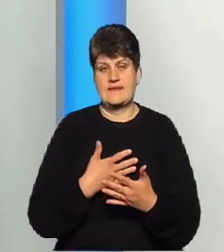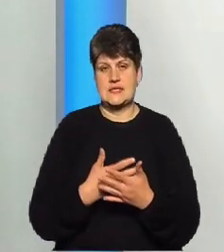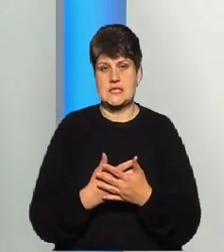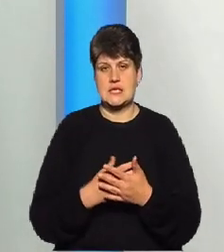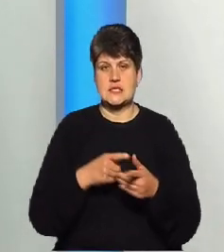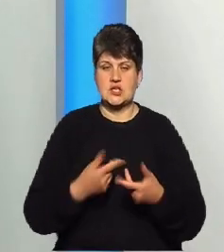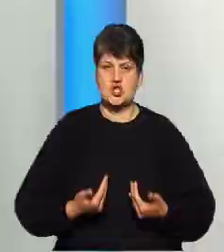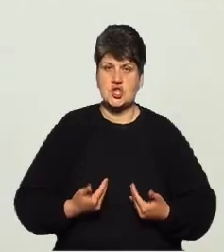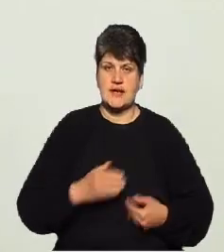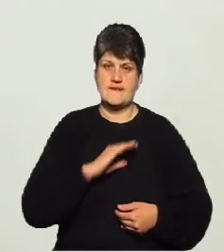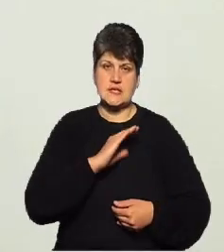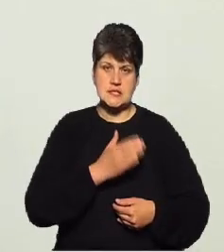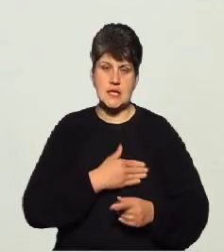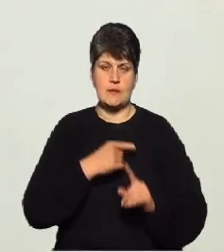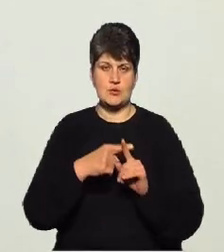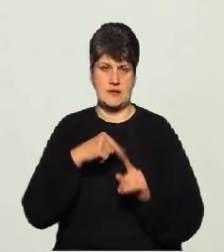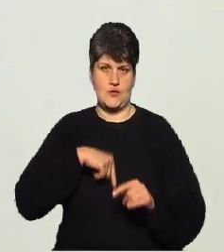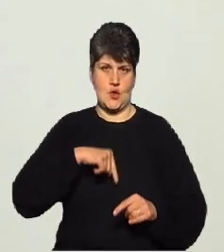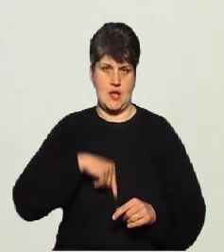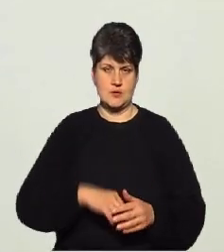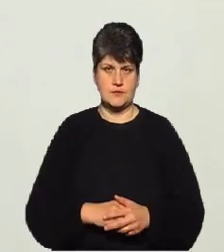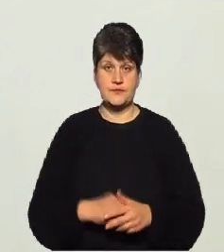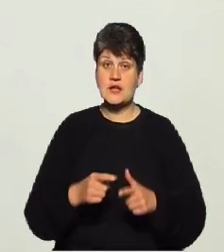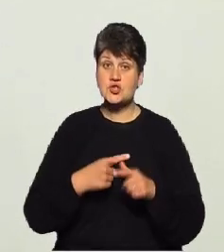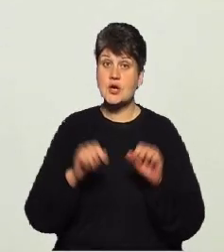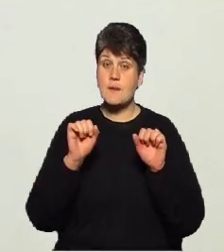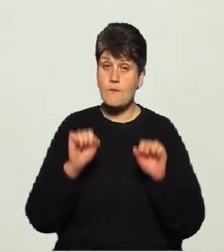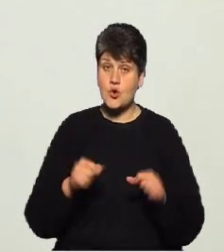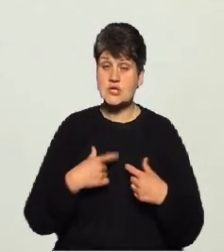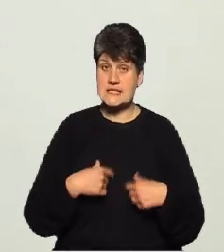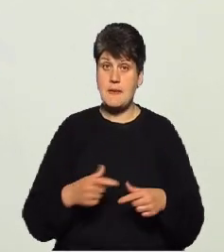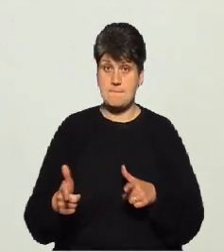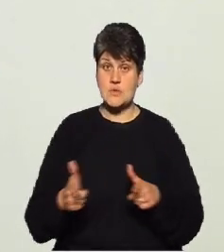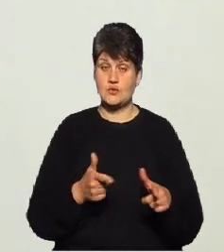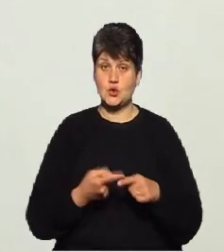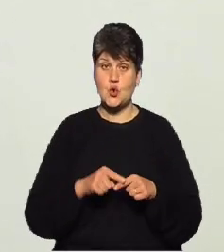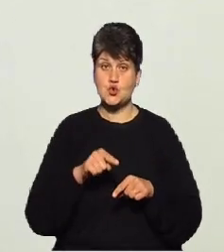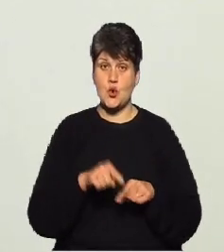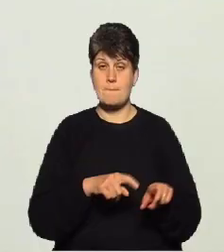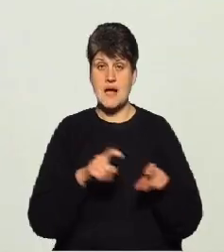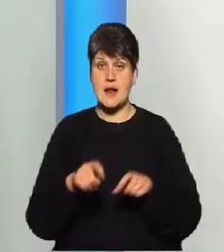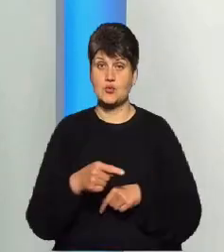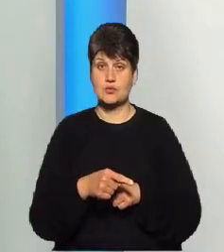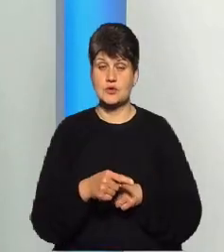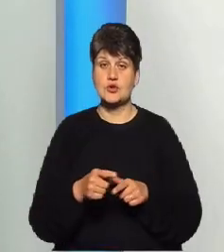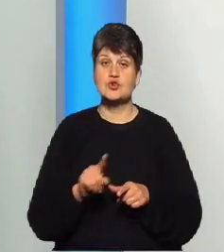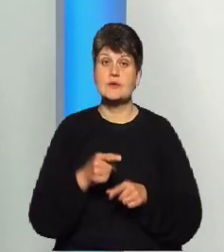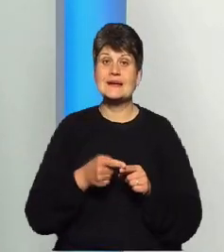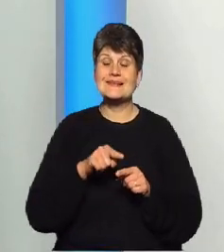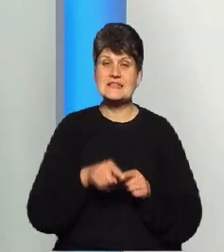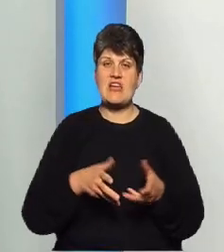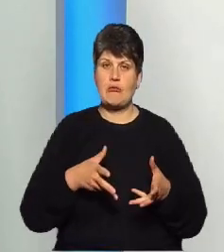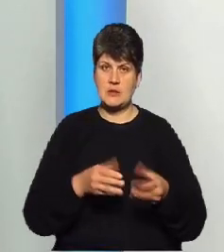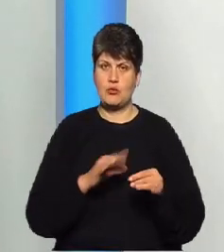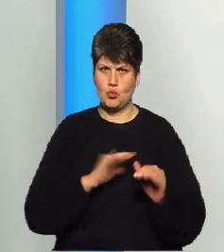позитивного настрою. Чи можна себе якось підготувати до цього переходу, щоб цей вплив він був мінімальним?